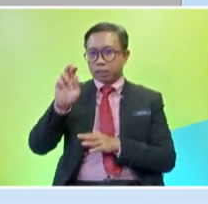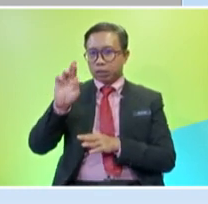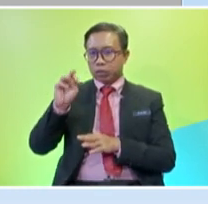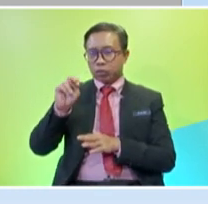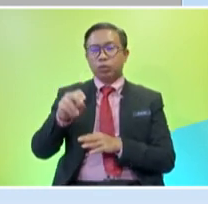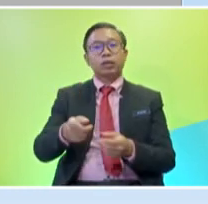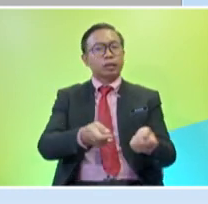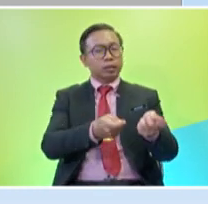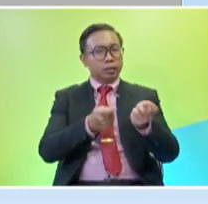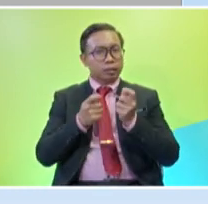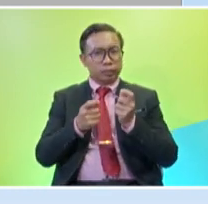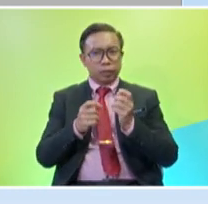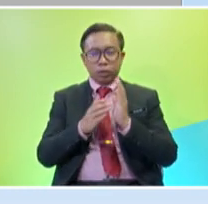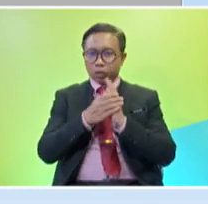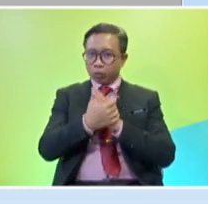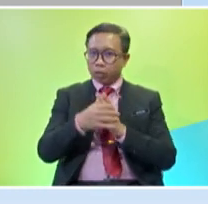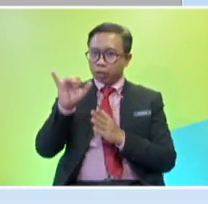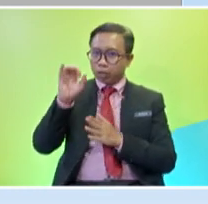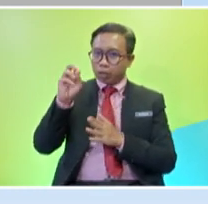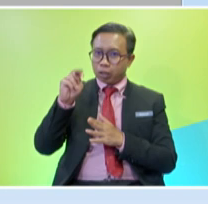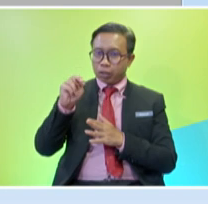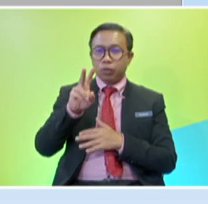diterima oleh AEON